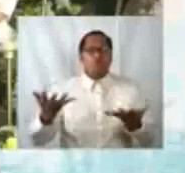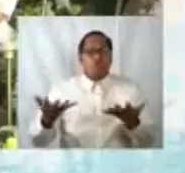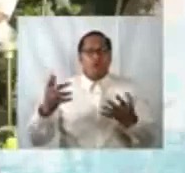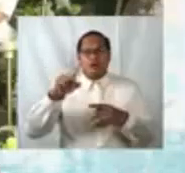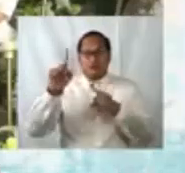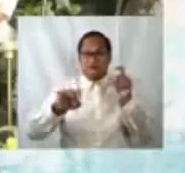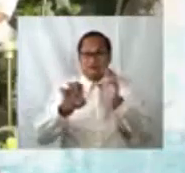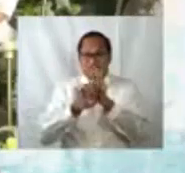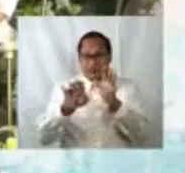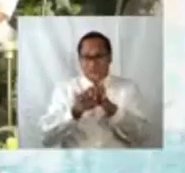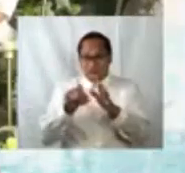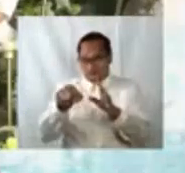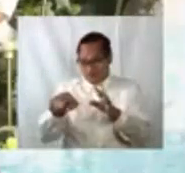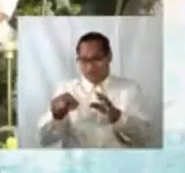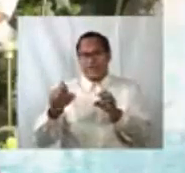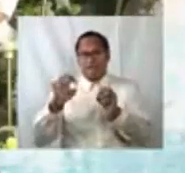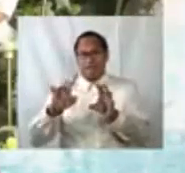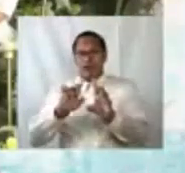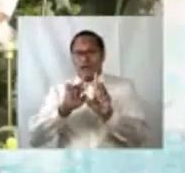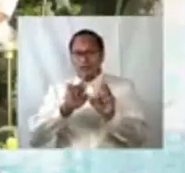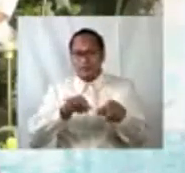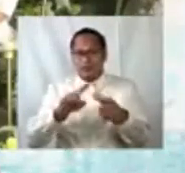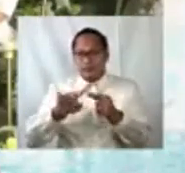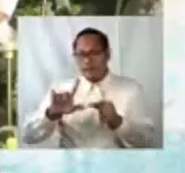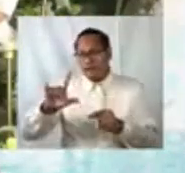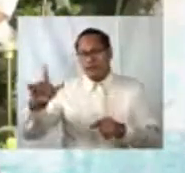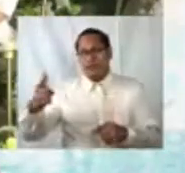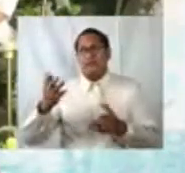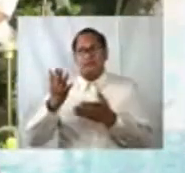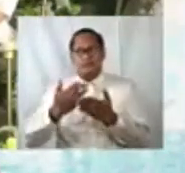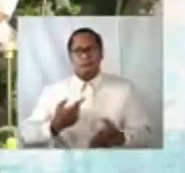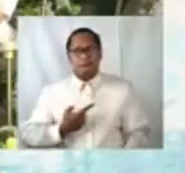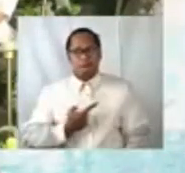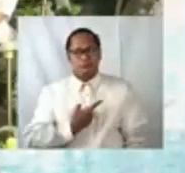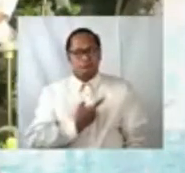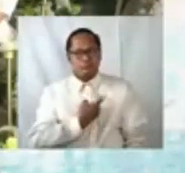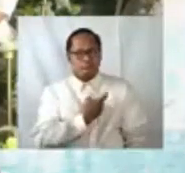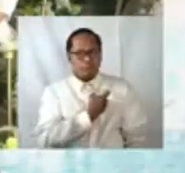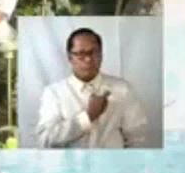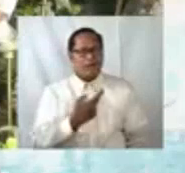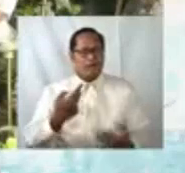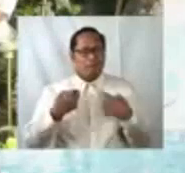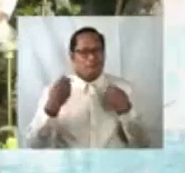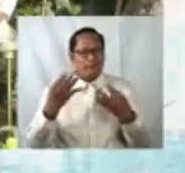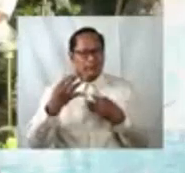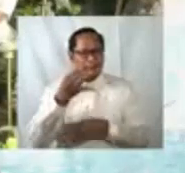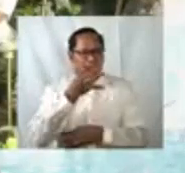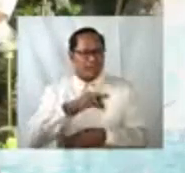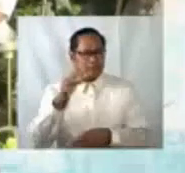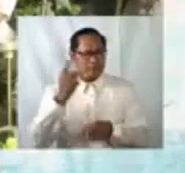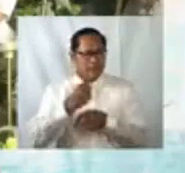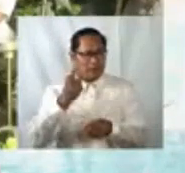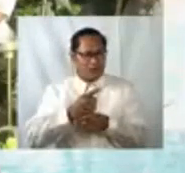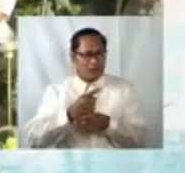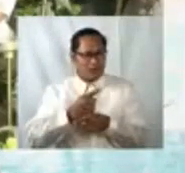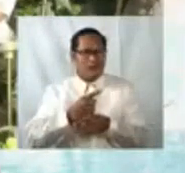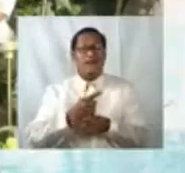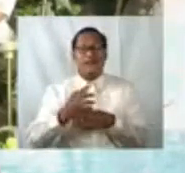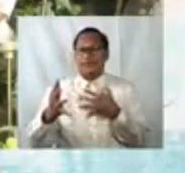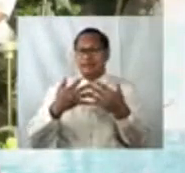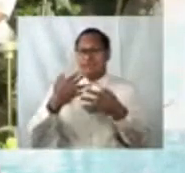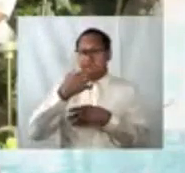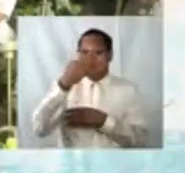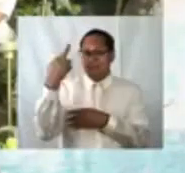isa, magtatampo na yung iba. No? Lahat tayo eh, may kanya-kanyang paborito. Diba? At kahit si Rizal ay hindi